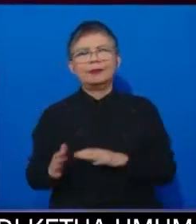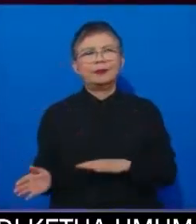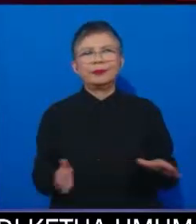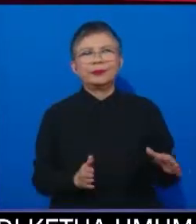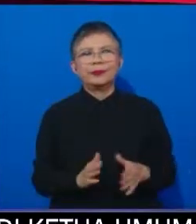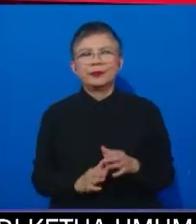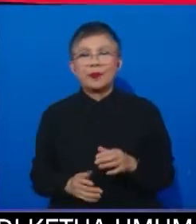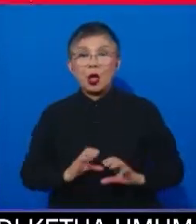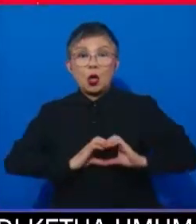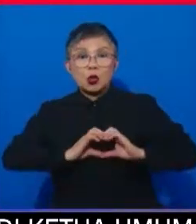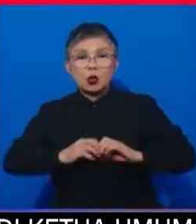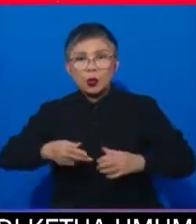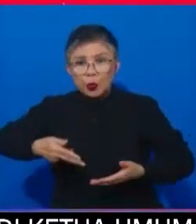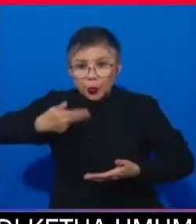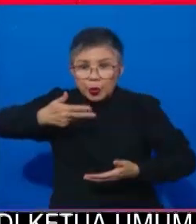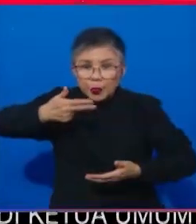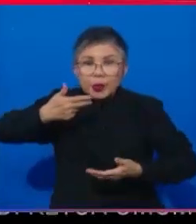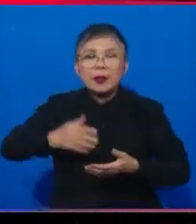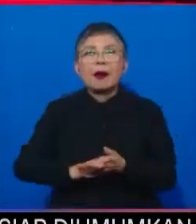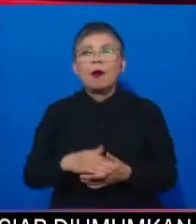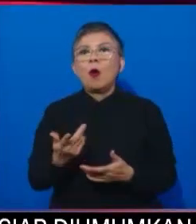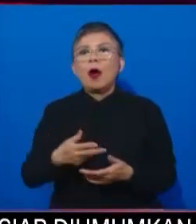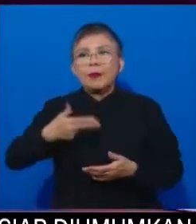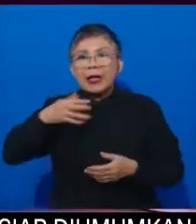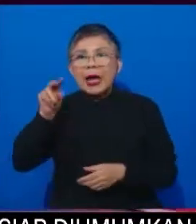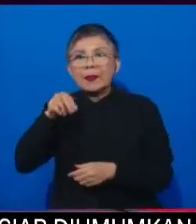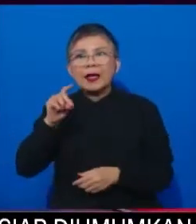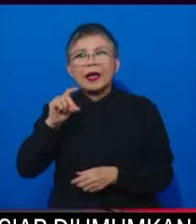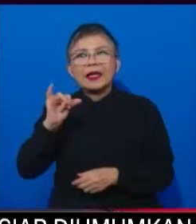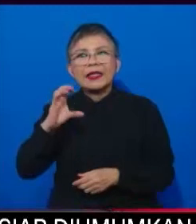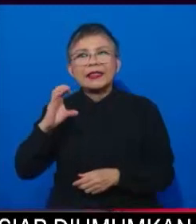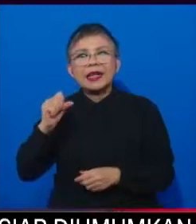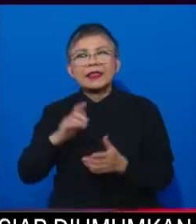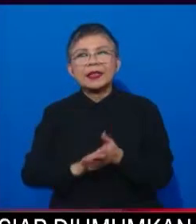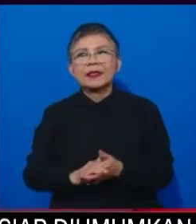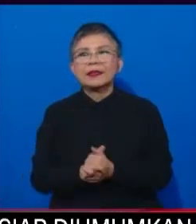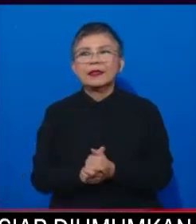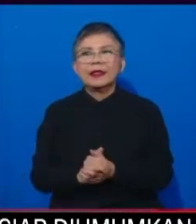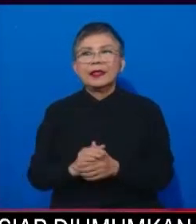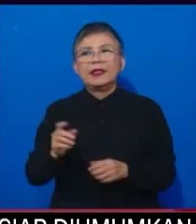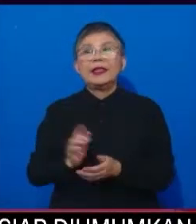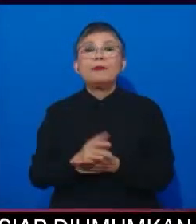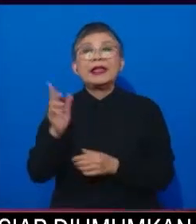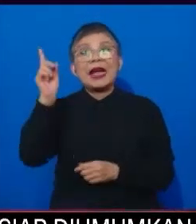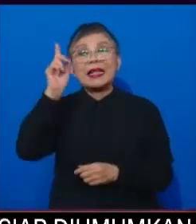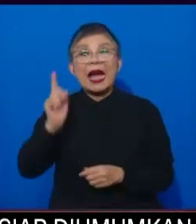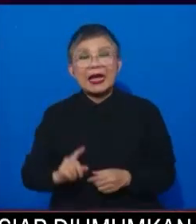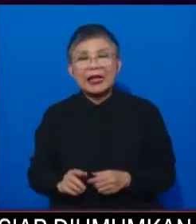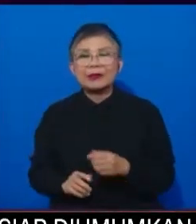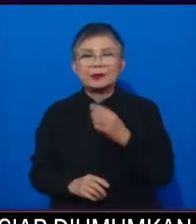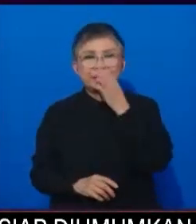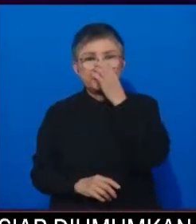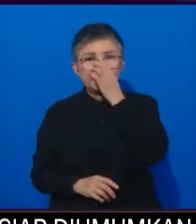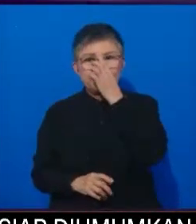Bagi anda pecinta mie, wajib mencoba yang satu ini. Ada mie ayam dicari-cari di Banjarnegara, Jawa Tengah. Mie ayam dengan topping ceker ayam dan bakso